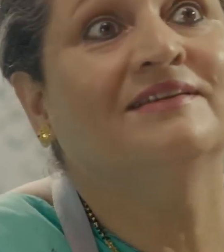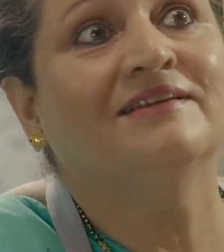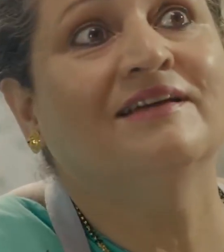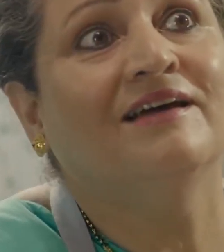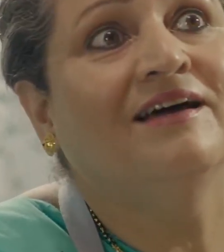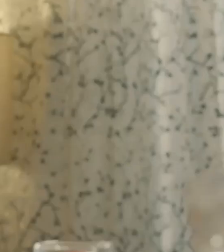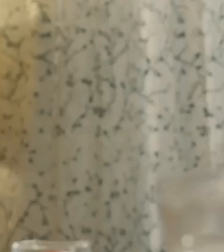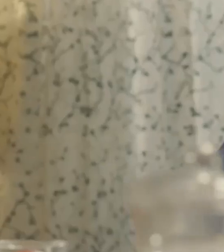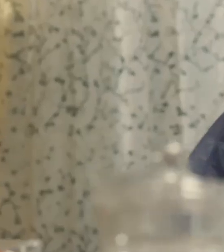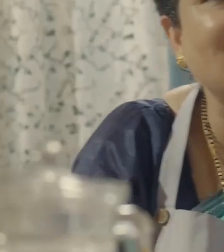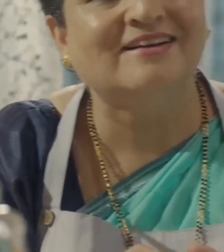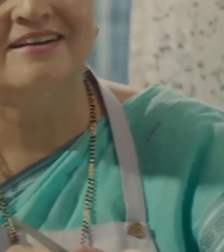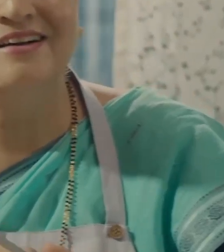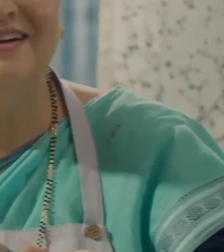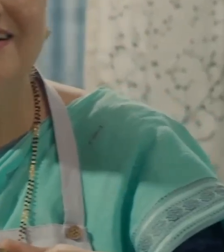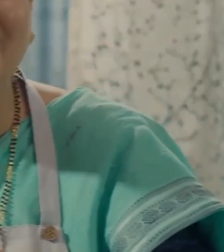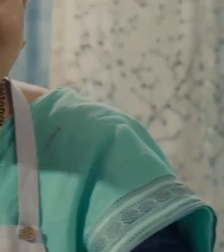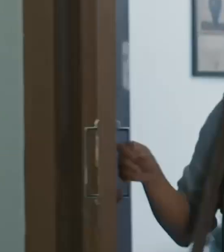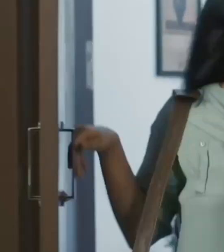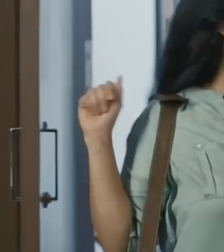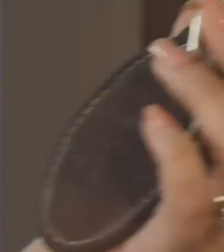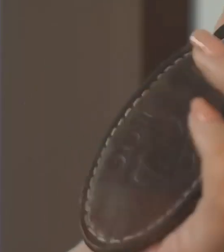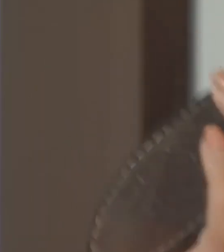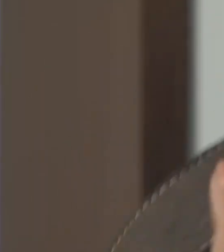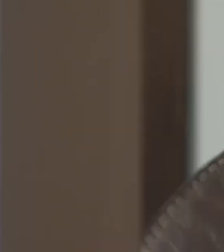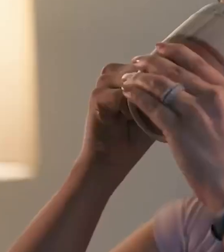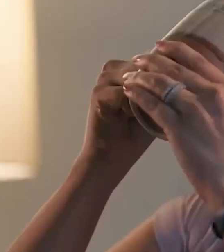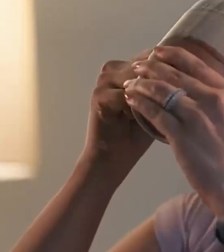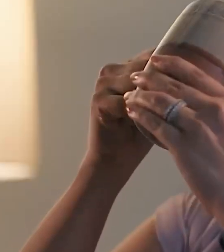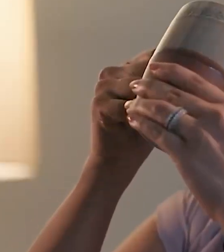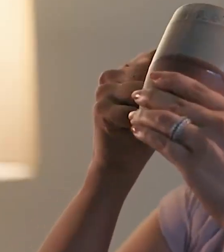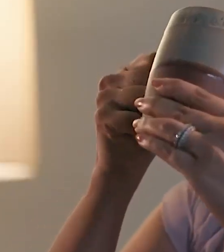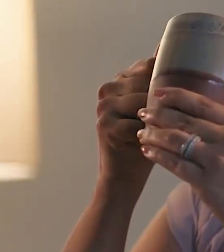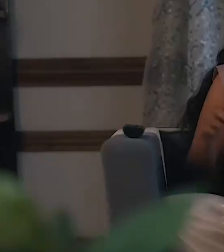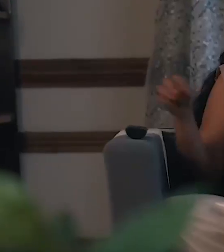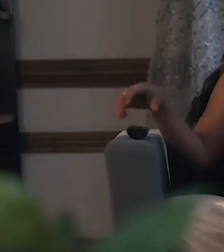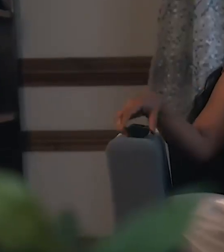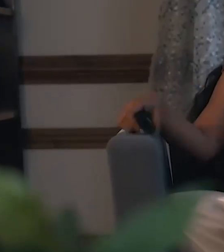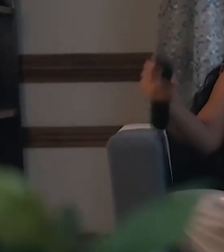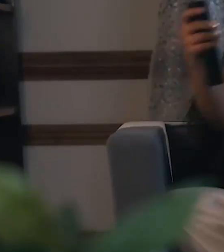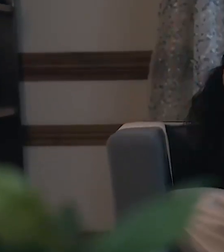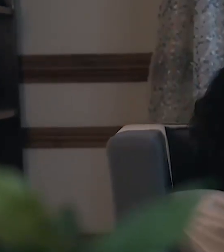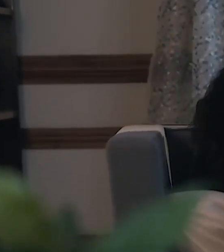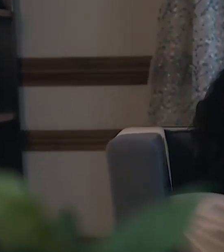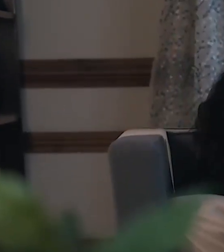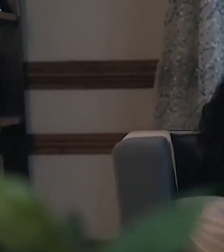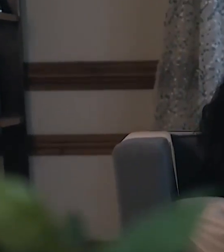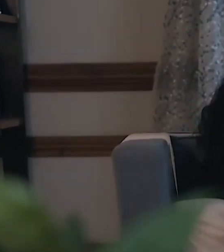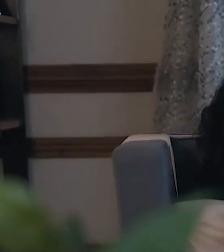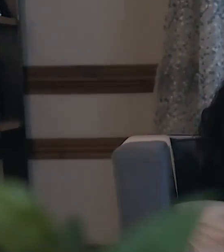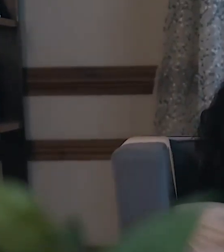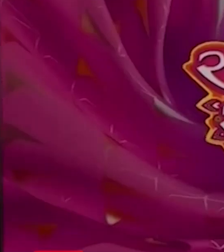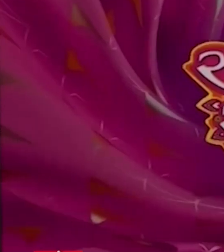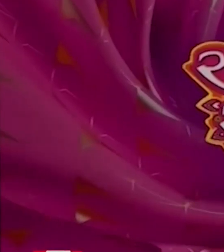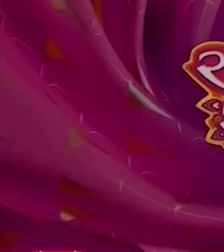के लिए मचल जाए। और ये है इनकी बहू, पूरे दिन ऑफिस की टेंशन हो जाए गॉन जब ये